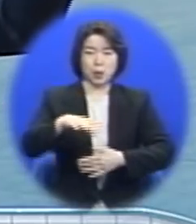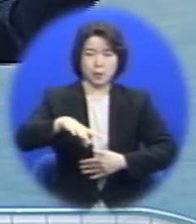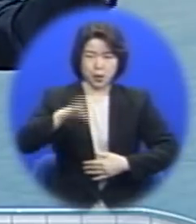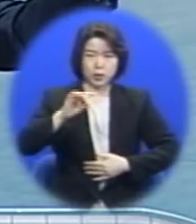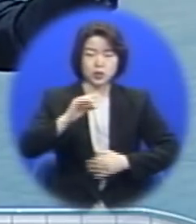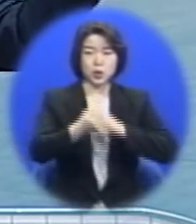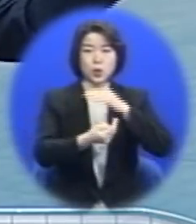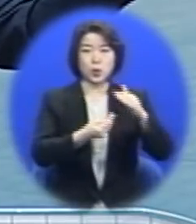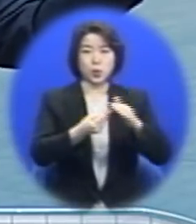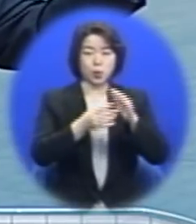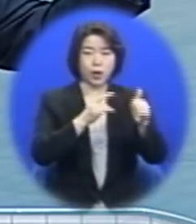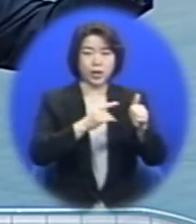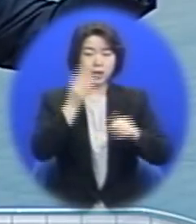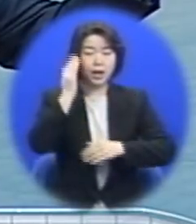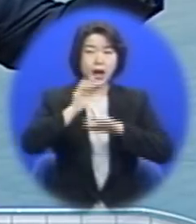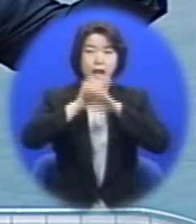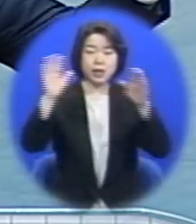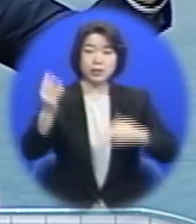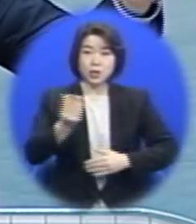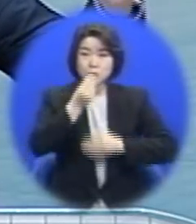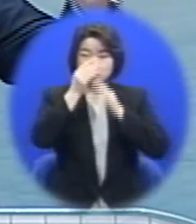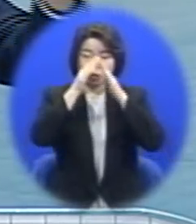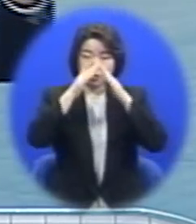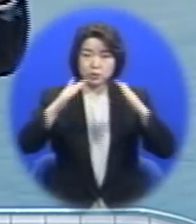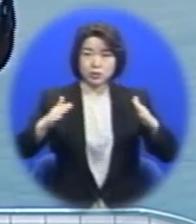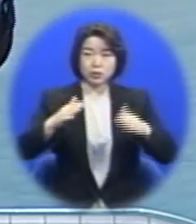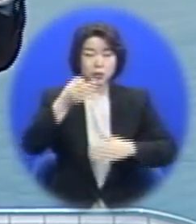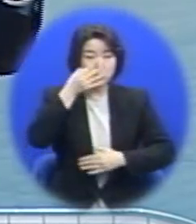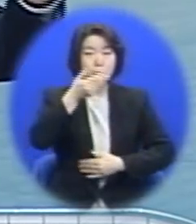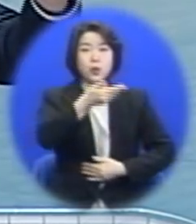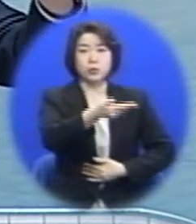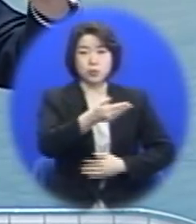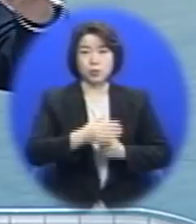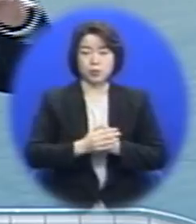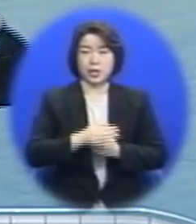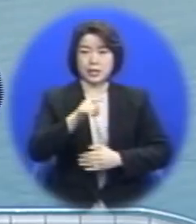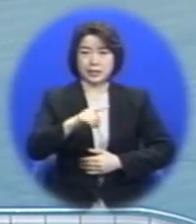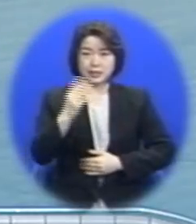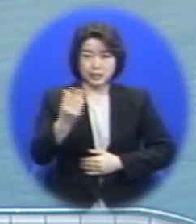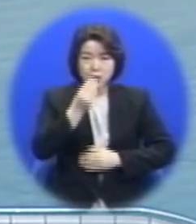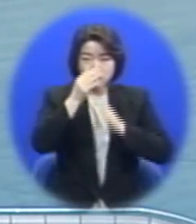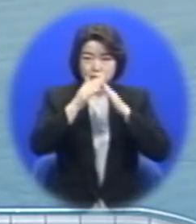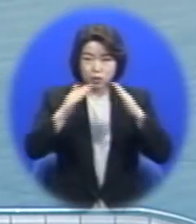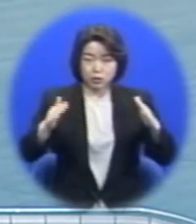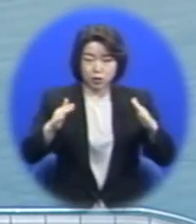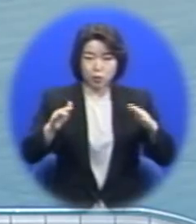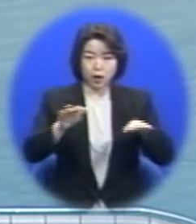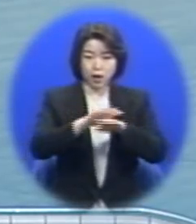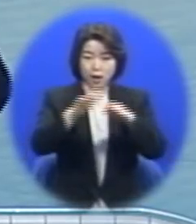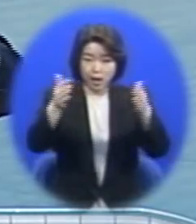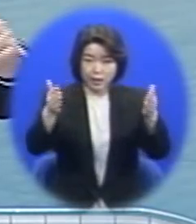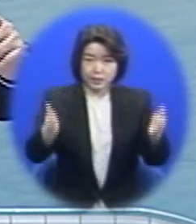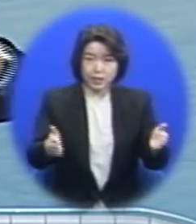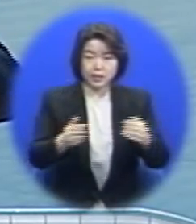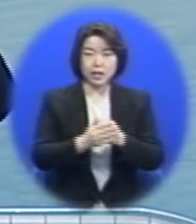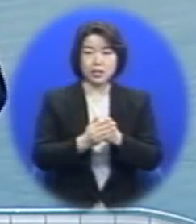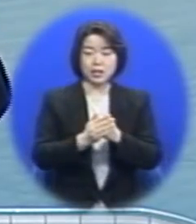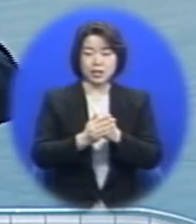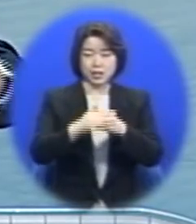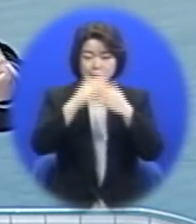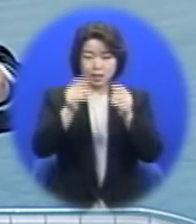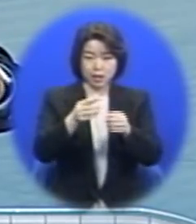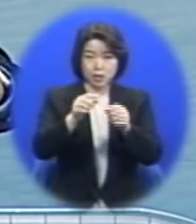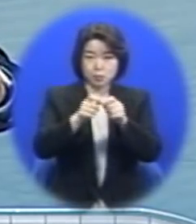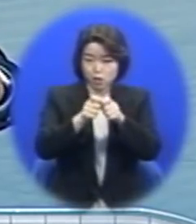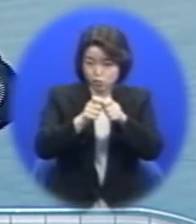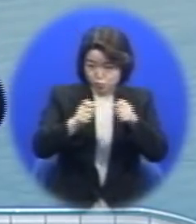하늘의 성전을 보여주십니다. 그리고 그 성전과 제단을 다 재어보라고,